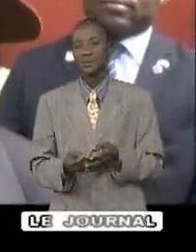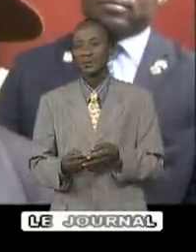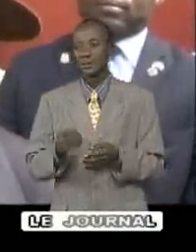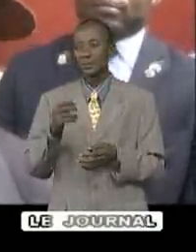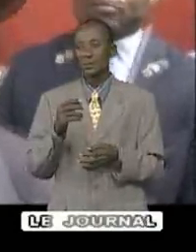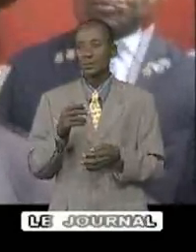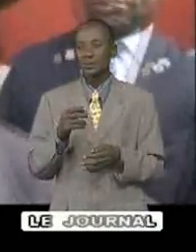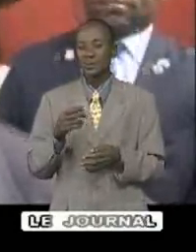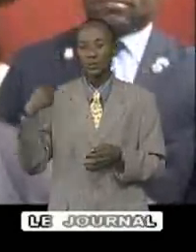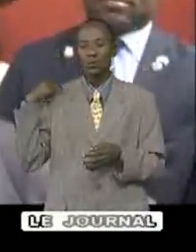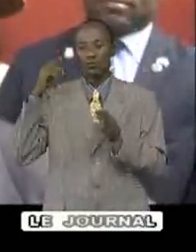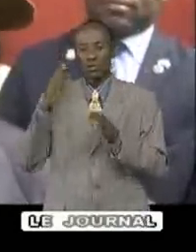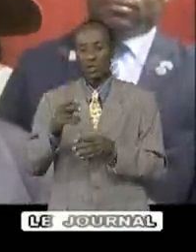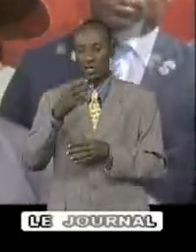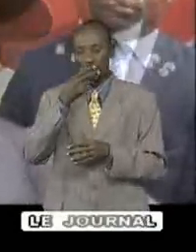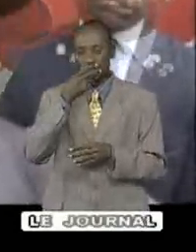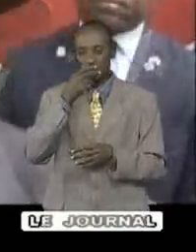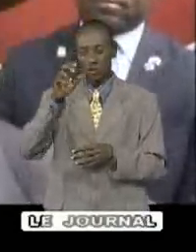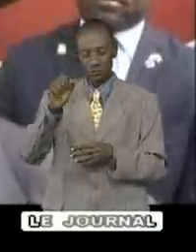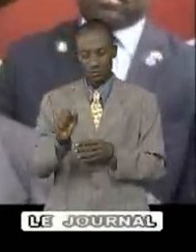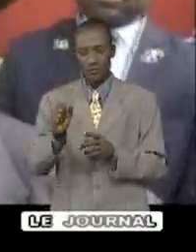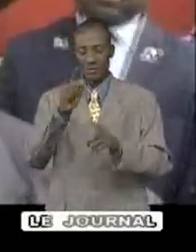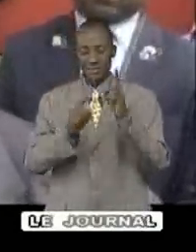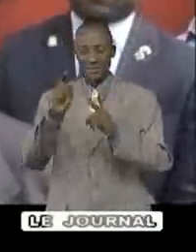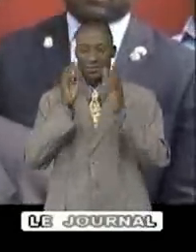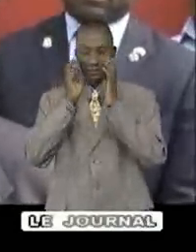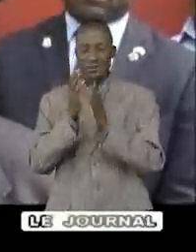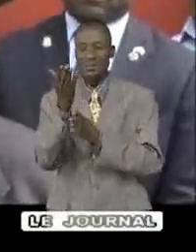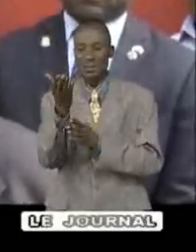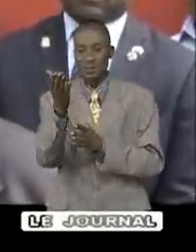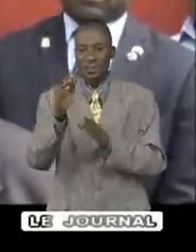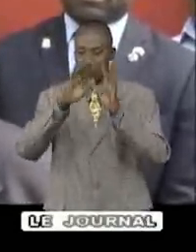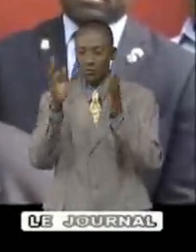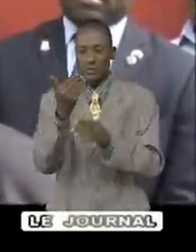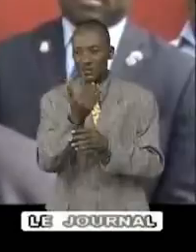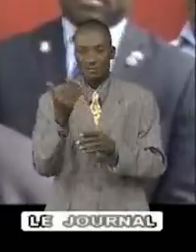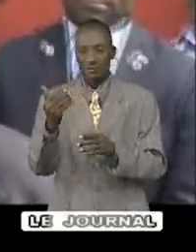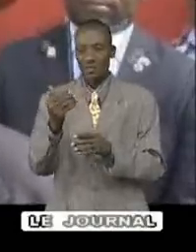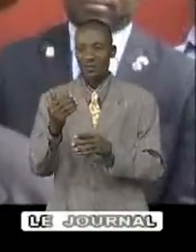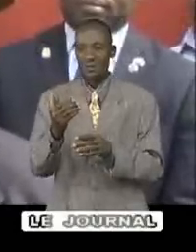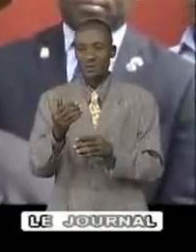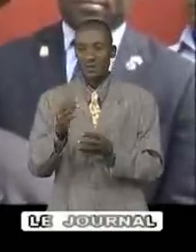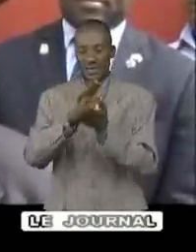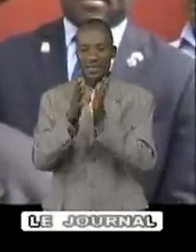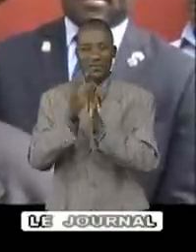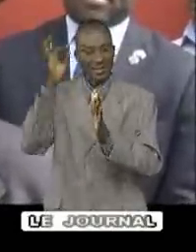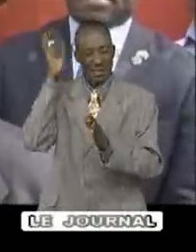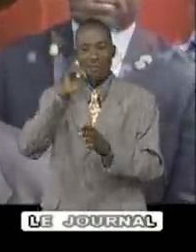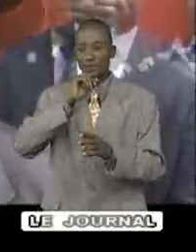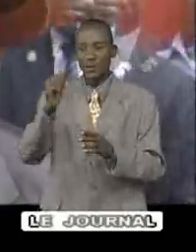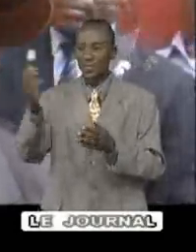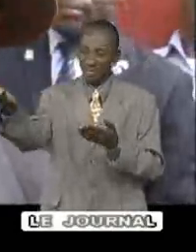veulent faire le métier des armes, qu'ils entrent dans l'armée nationale, dans la police, que ceux qui ne veulent pas déposent les armes pour toujours et qu'ils se remettent aux travaux de